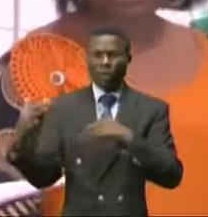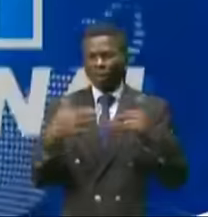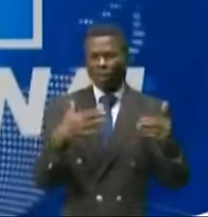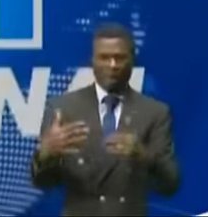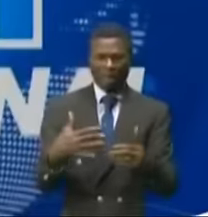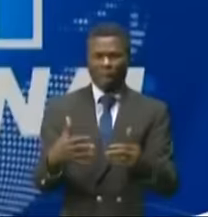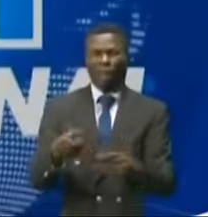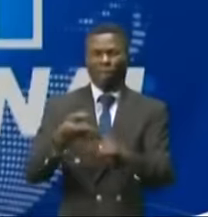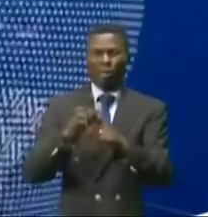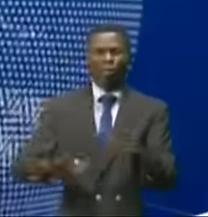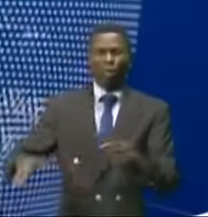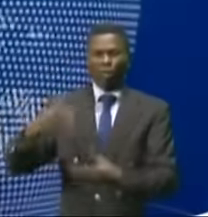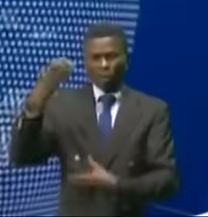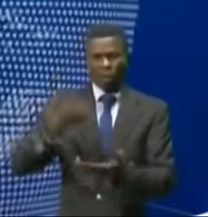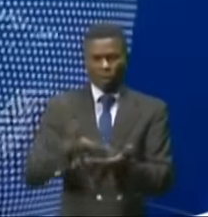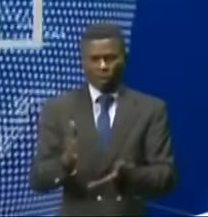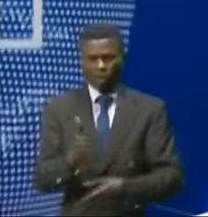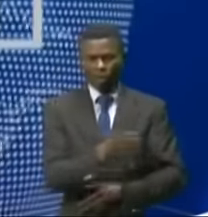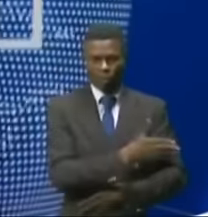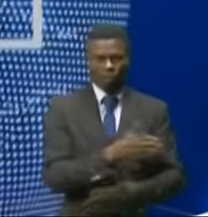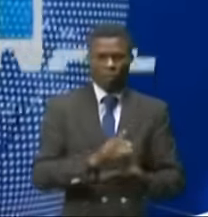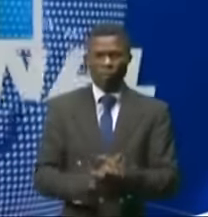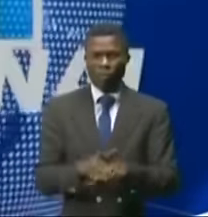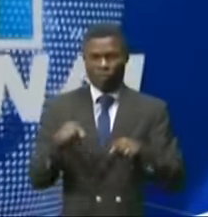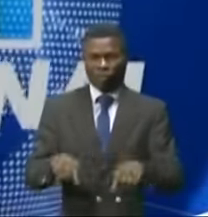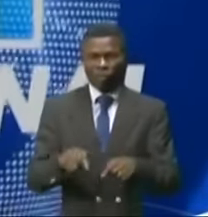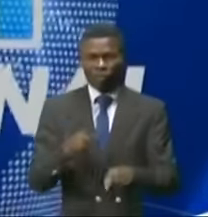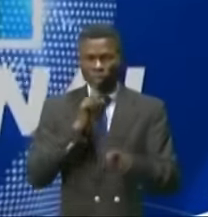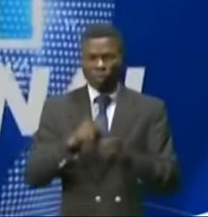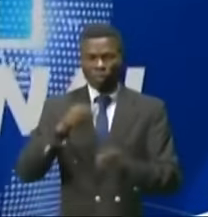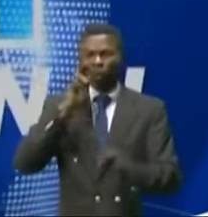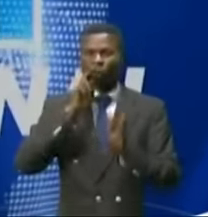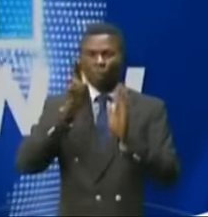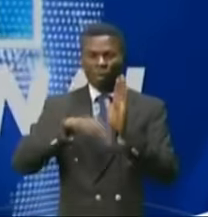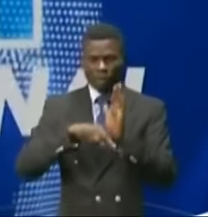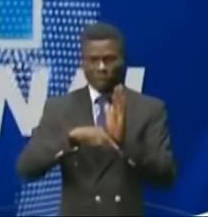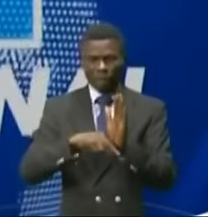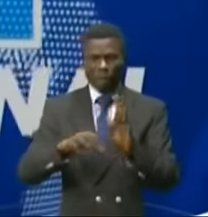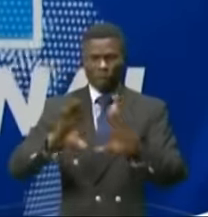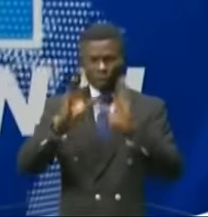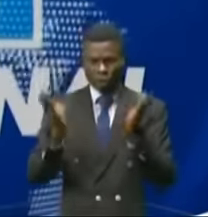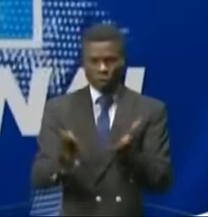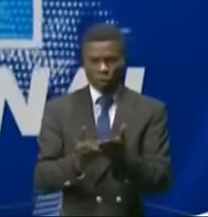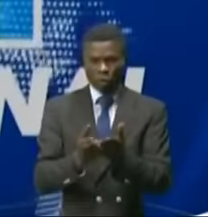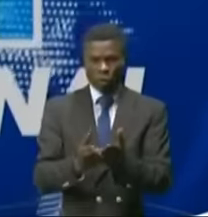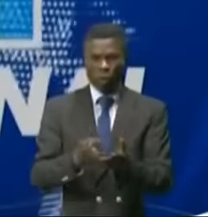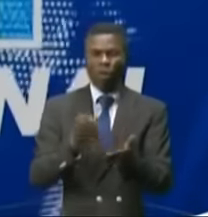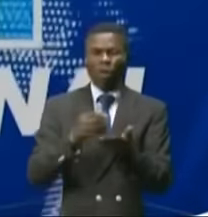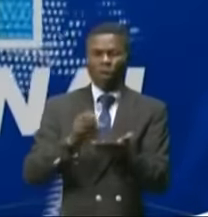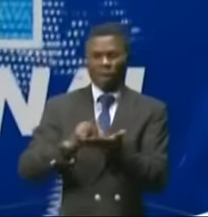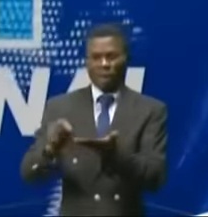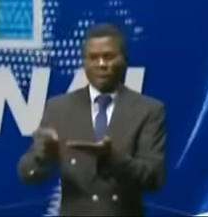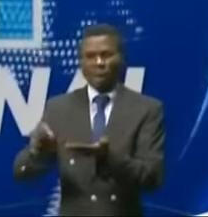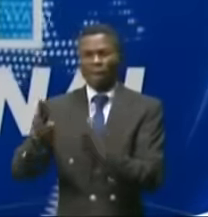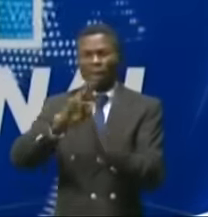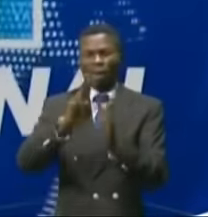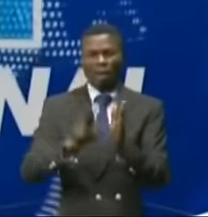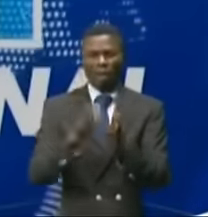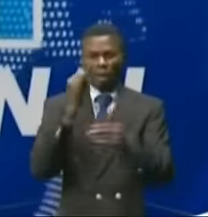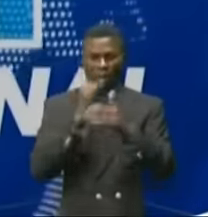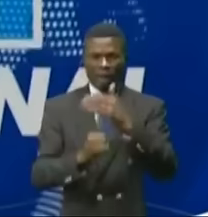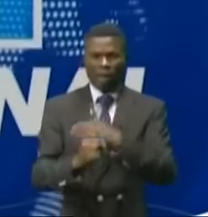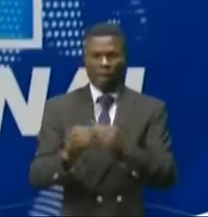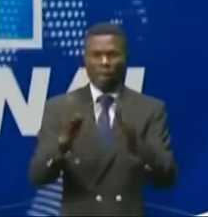rwandaise. Cap sur la chambre basse du Parlement, la commission chargée de rédiger le règlement d'ordre intérieur